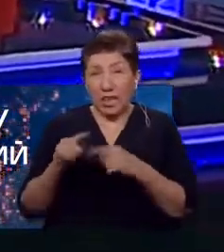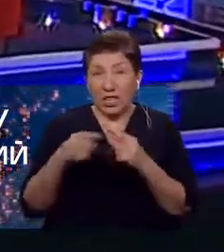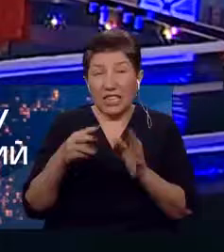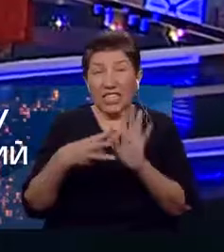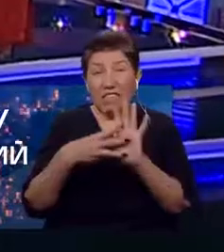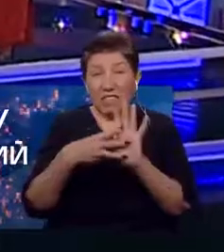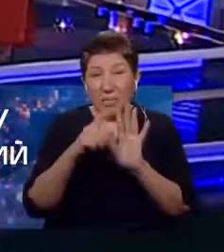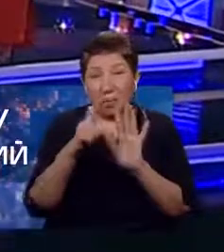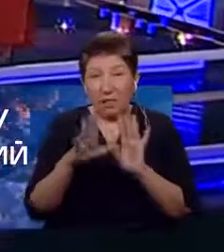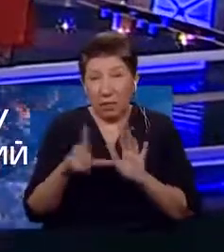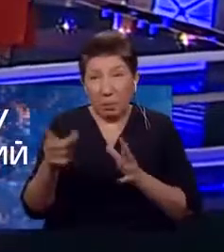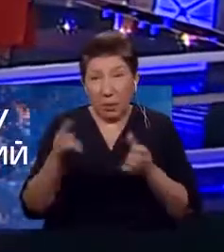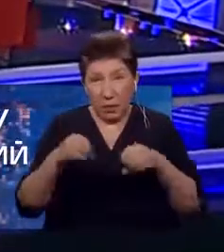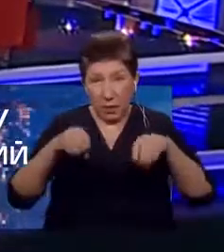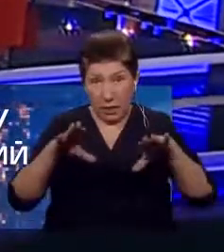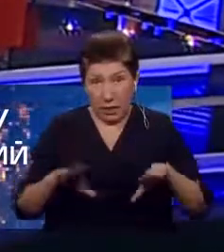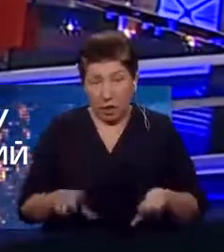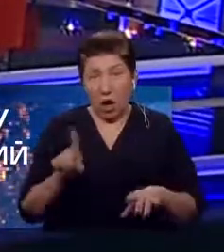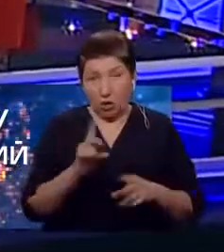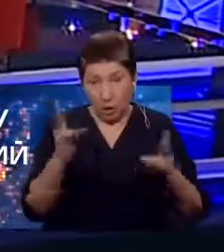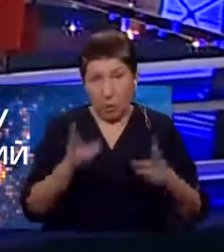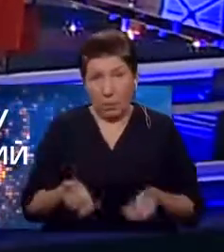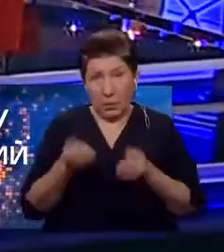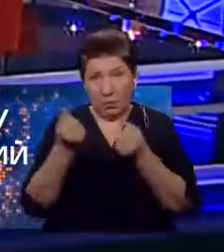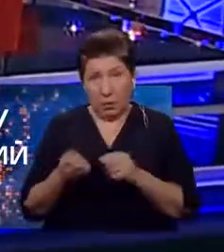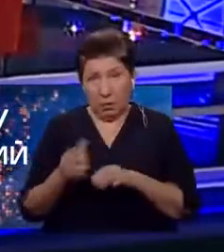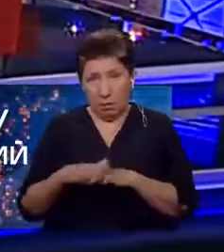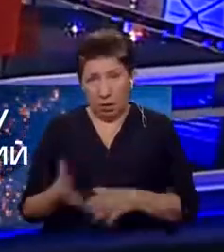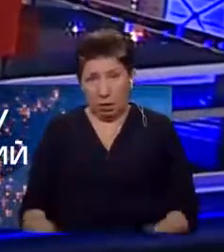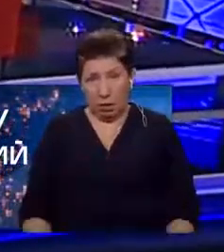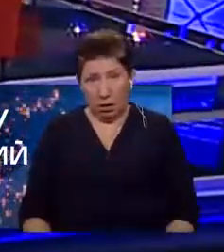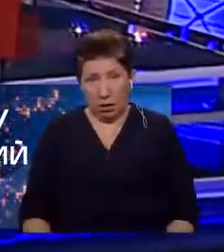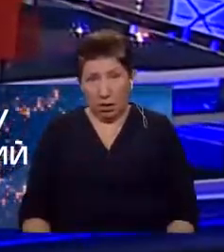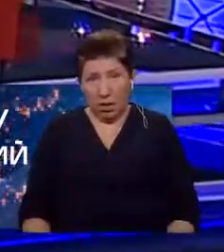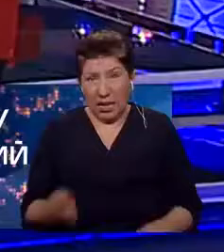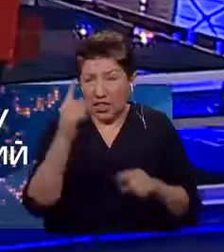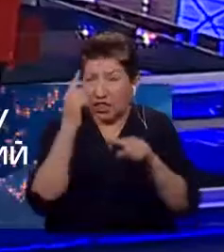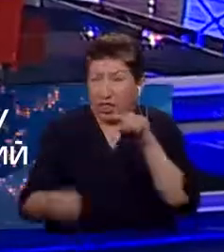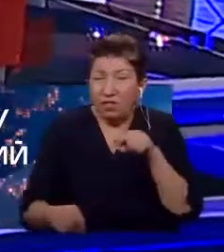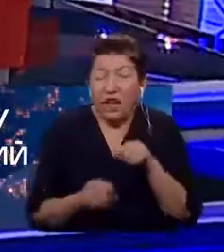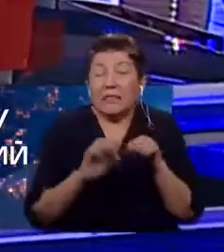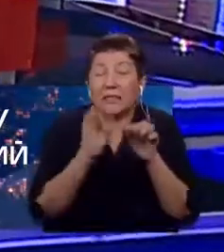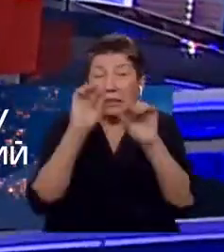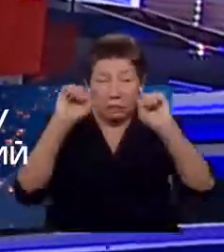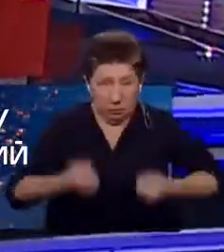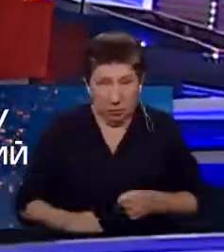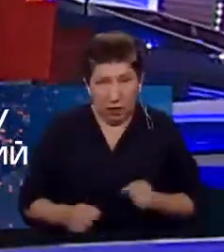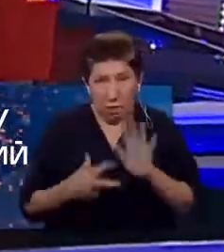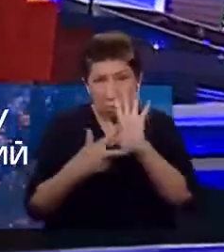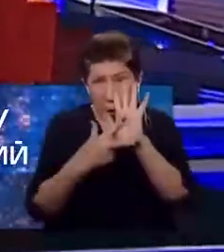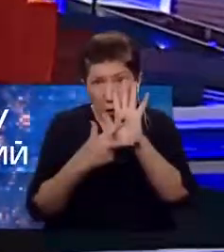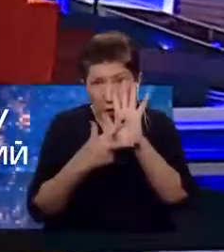після приходу до влади вони прийняли рішення, що треба підтримати чергові банки. Це самий швидкий момент, коли, як кажуть, перевзулися в